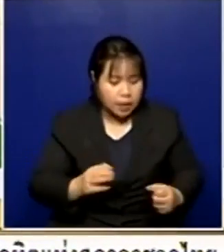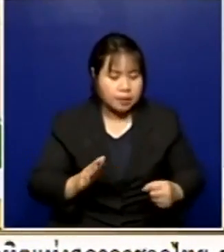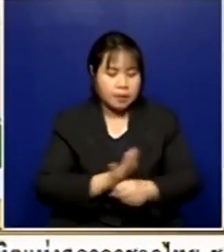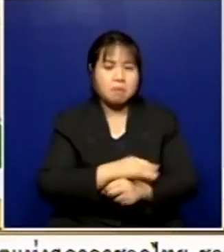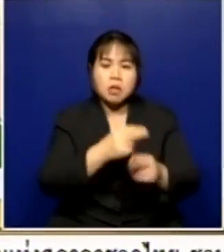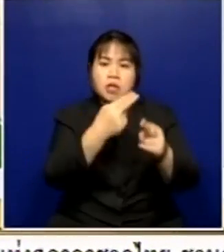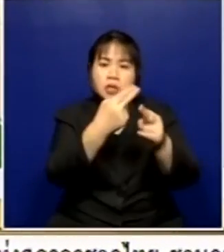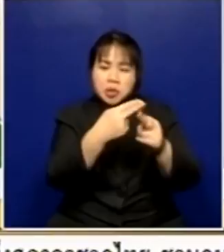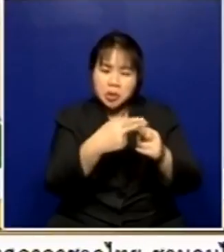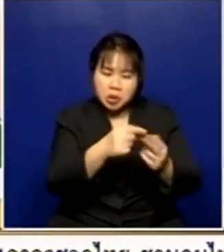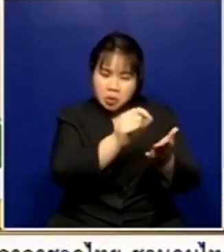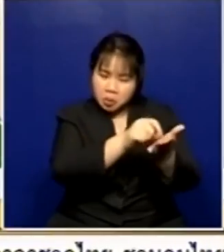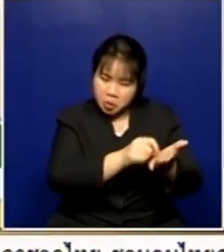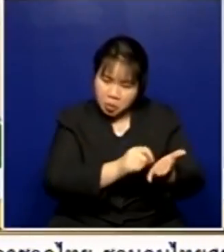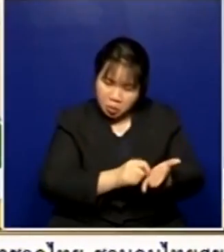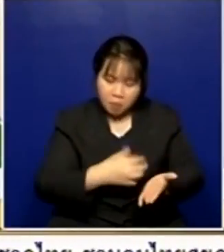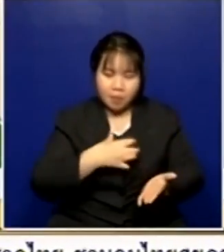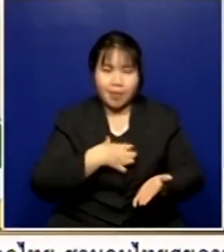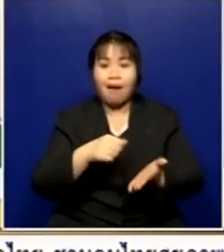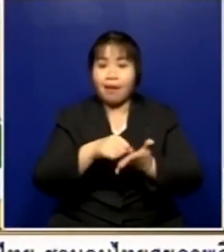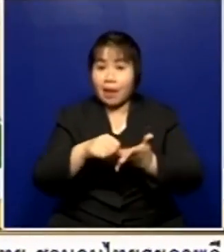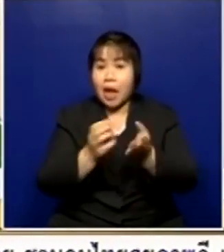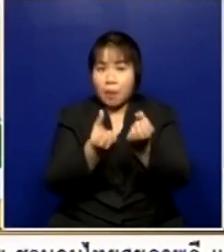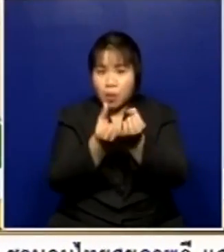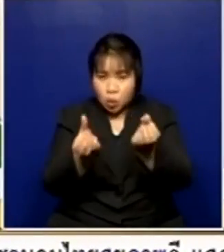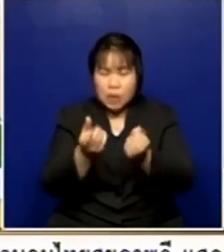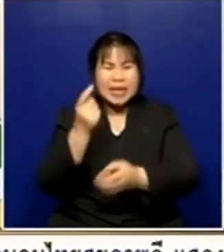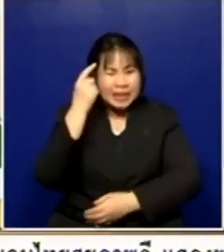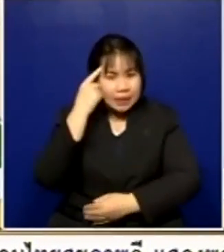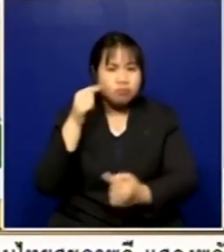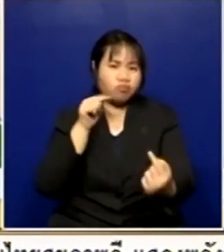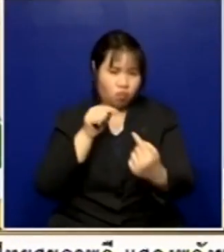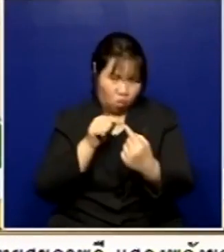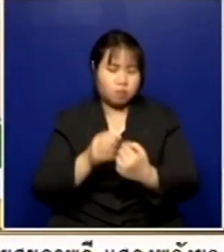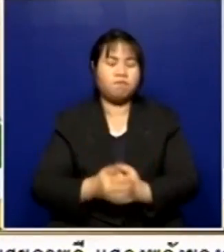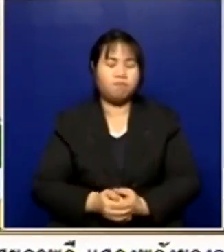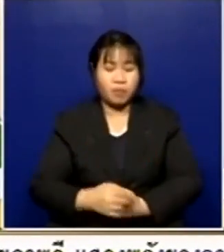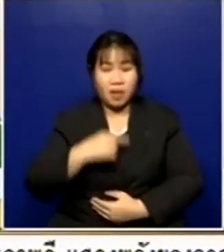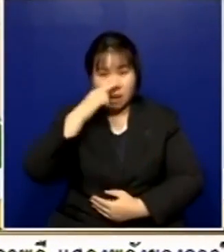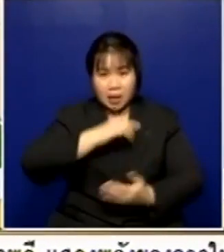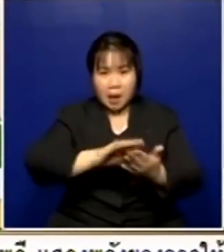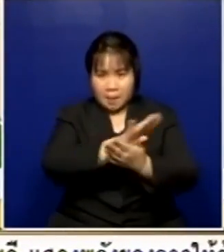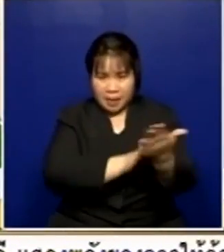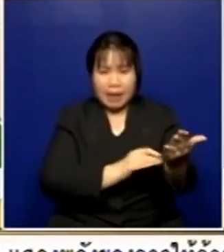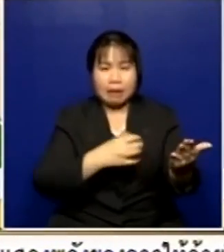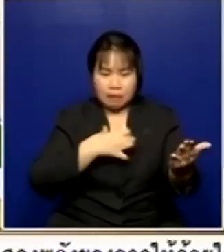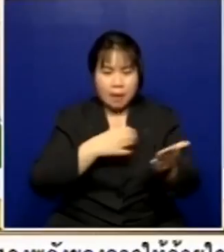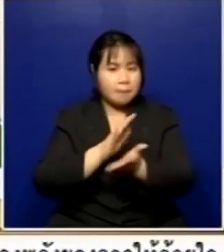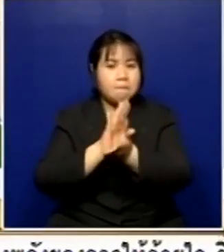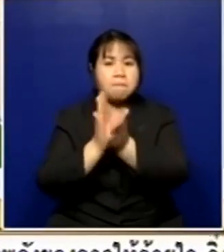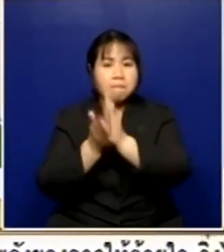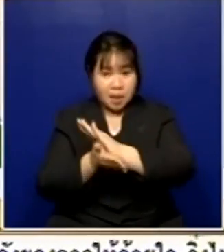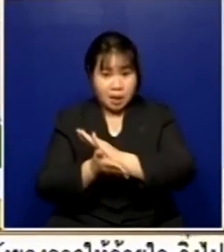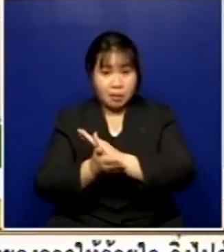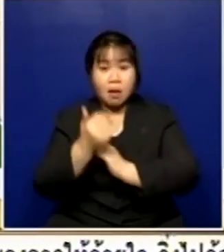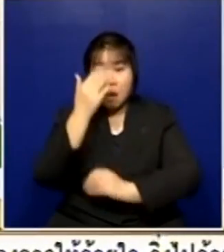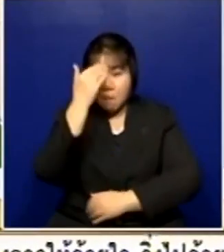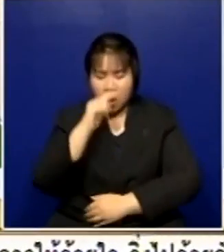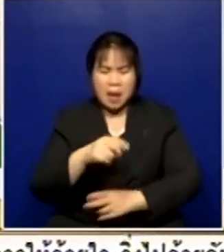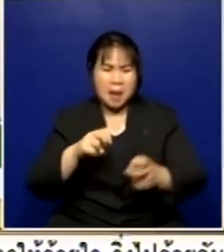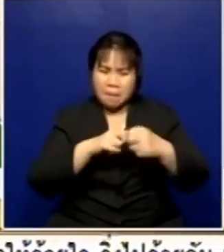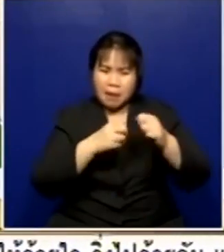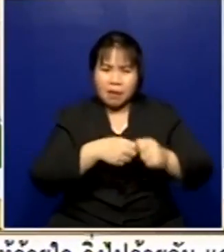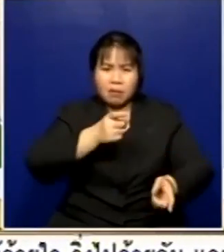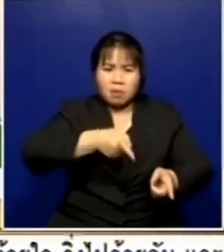แก้ไขรัฐธรรมนูญด้วยความเห็นที่ตรงกันว่าบ้านเมืองต้องการความเปลี่ยนแปลงเพื่อหาทางออกจากเนื้อ